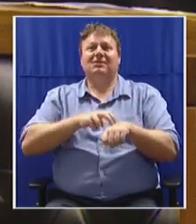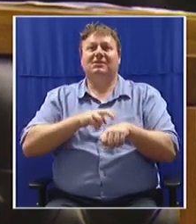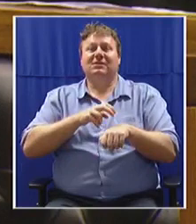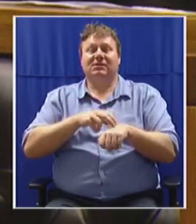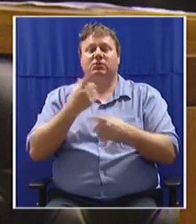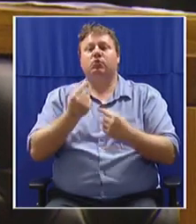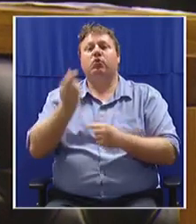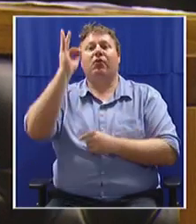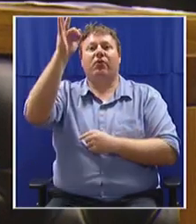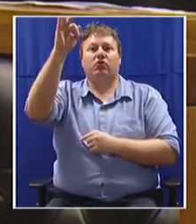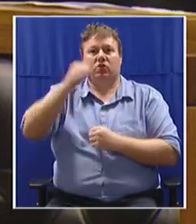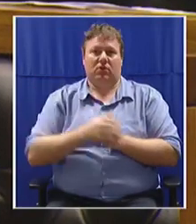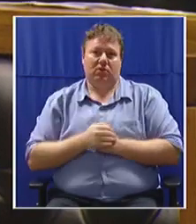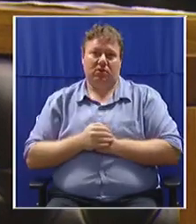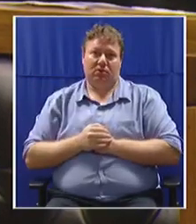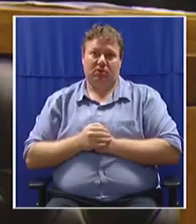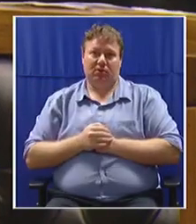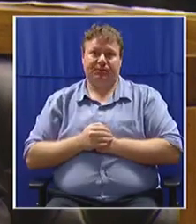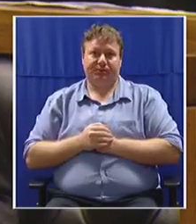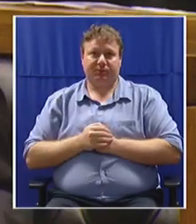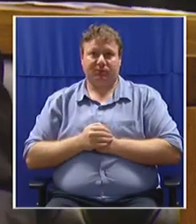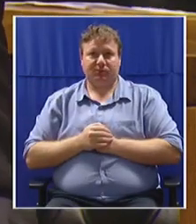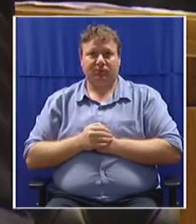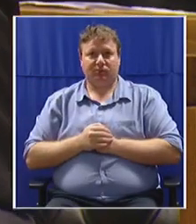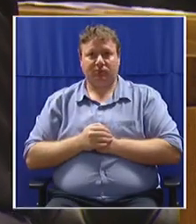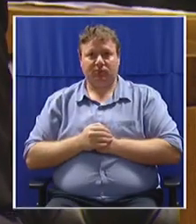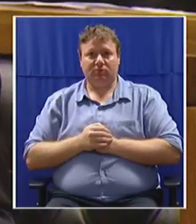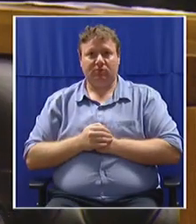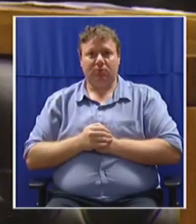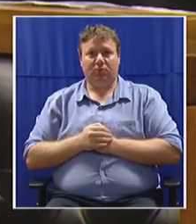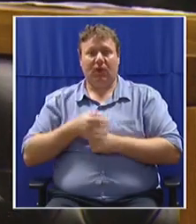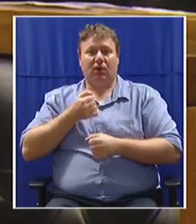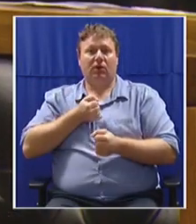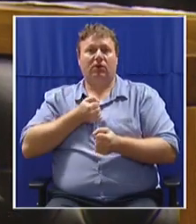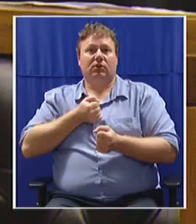Njengoba uma uqala indlela of 1,000 miles, uzoyiqala nga 1 mile,